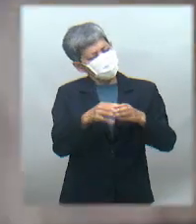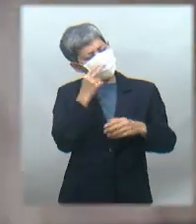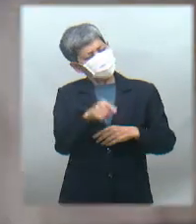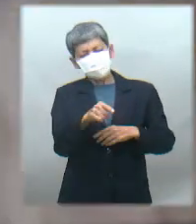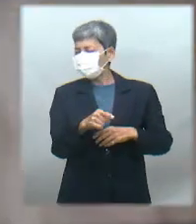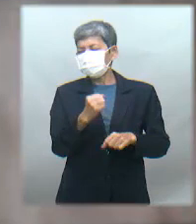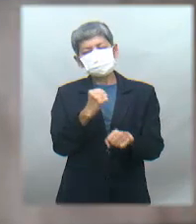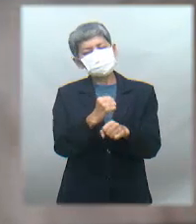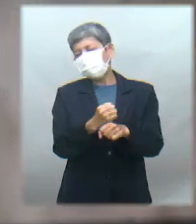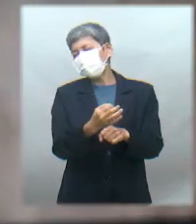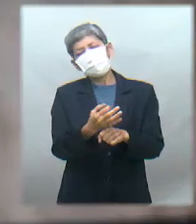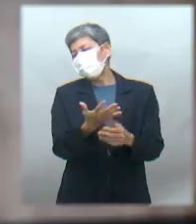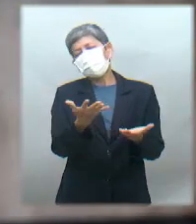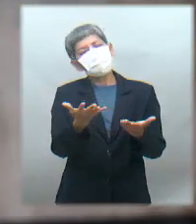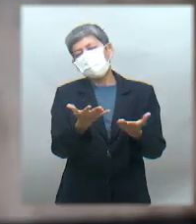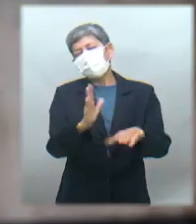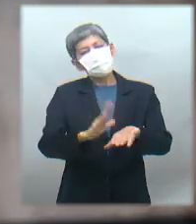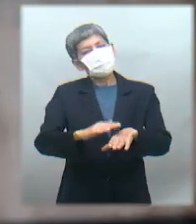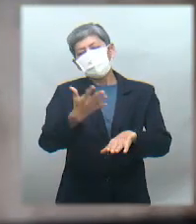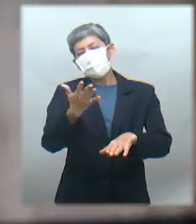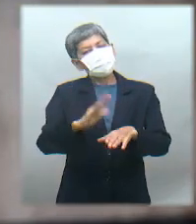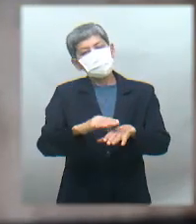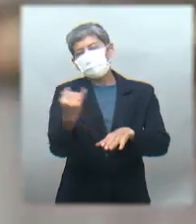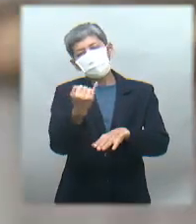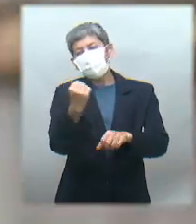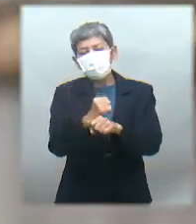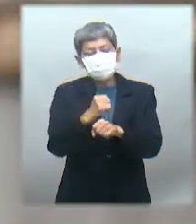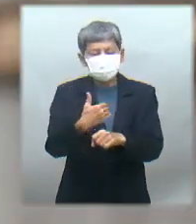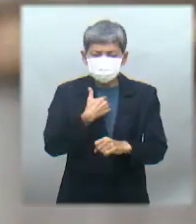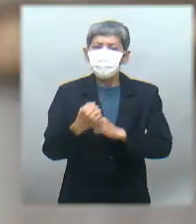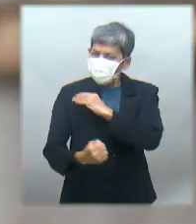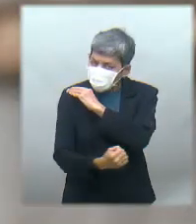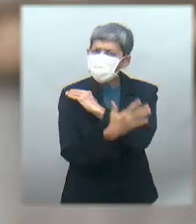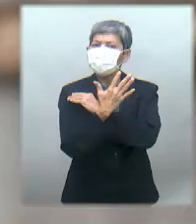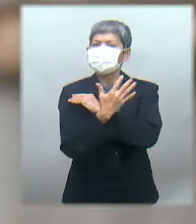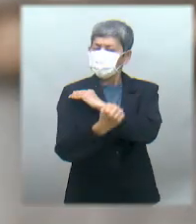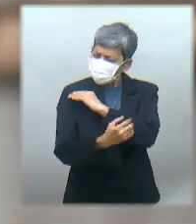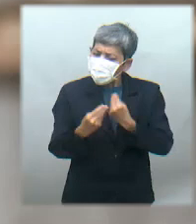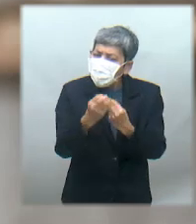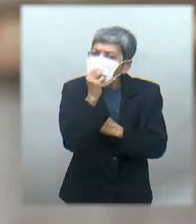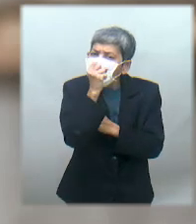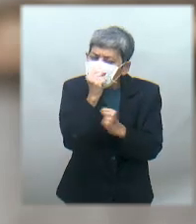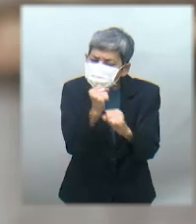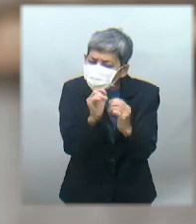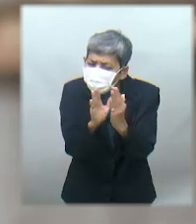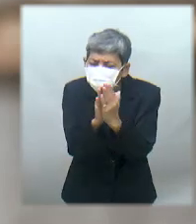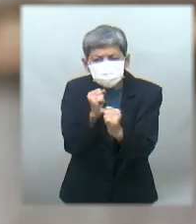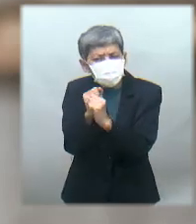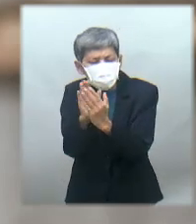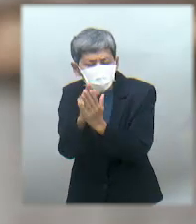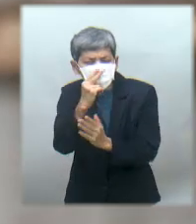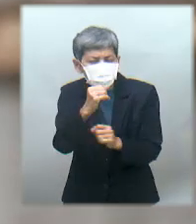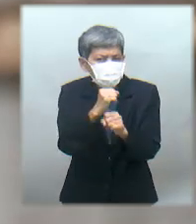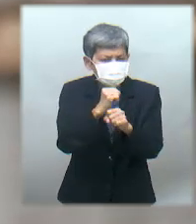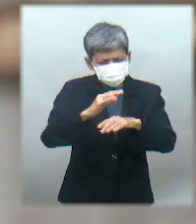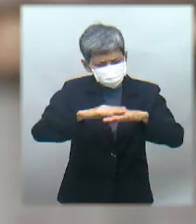ไร้ความสามารถหรอยังไม่สามารถทำงานได้ให้โอกาสครั ให้โอกาสเราก็ลองตัดสินที่